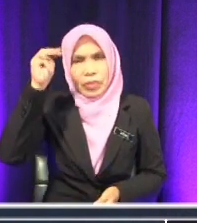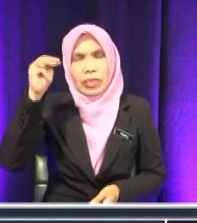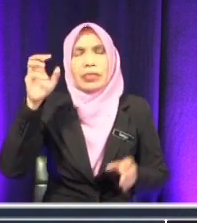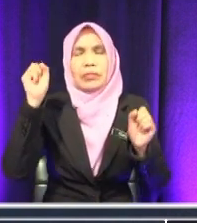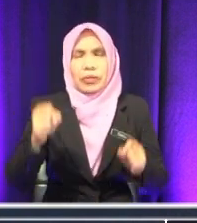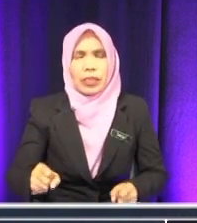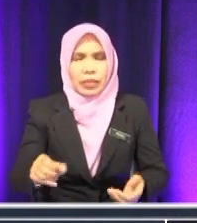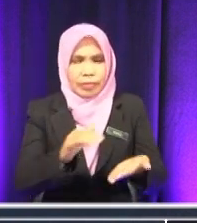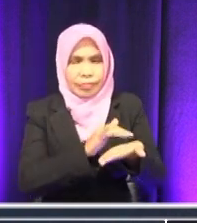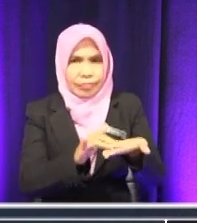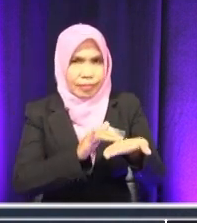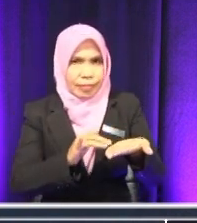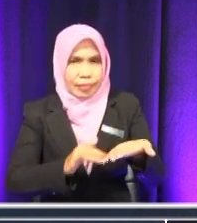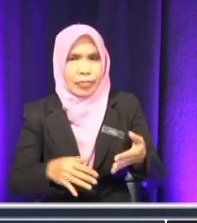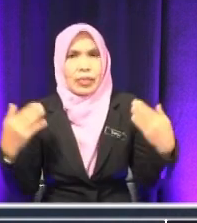mereka